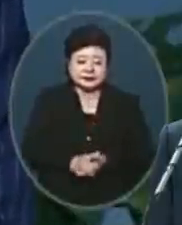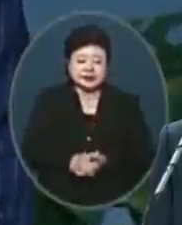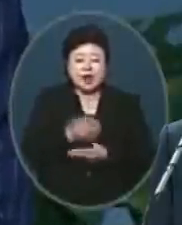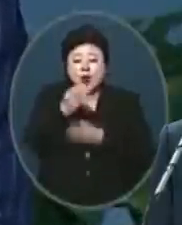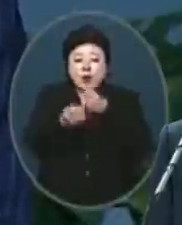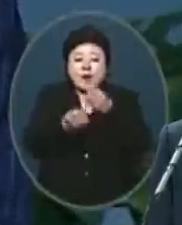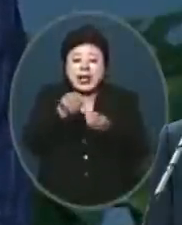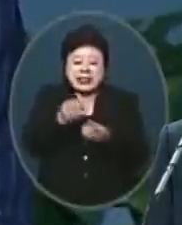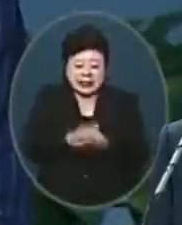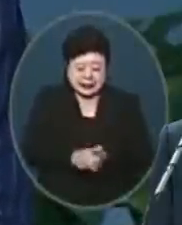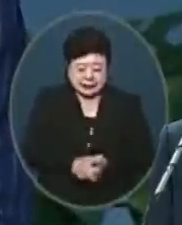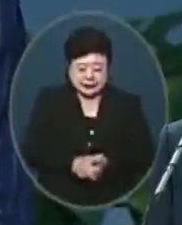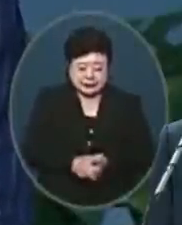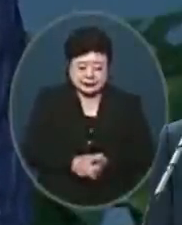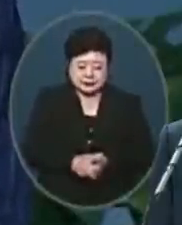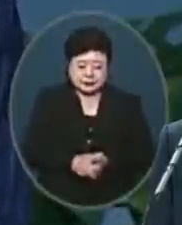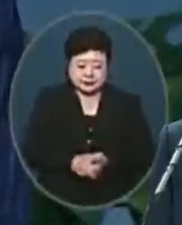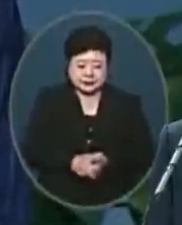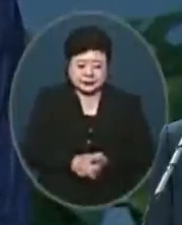고백을 하는 것입니다.